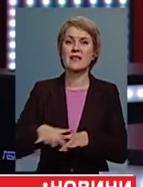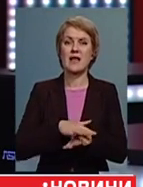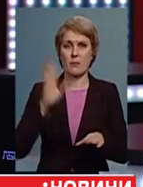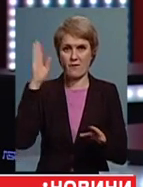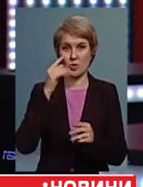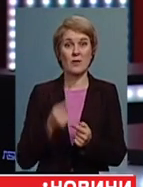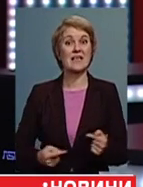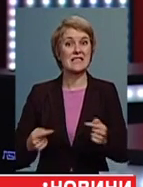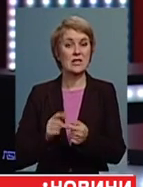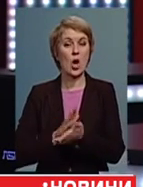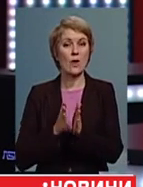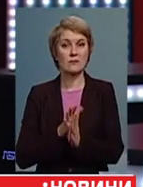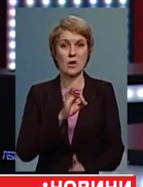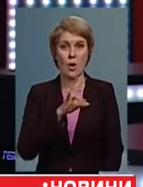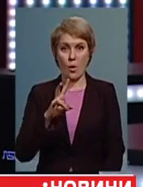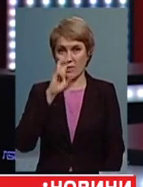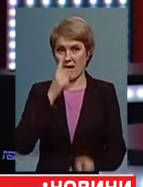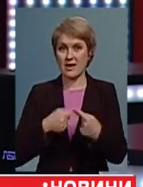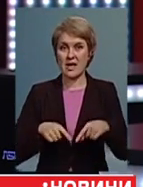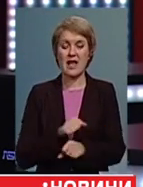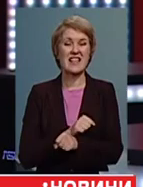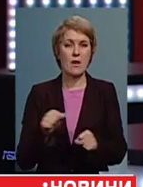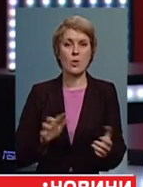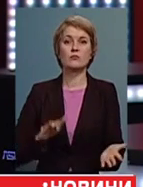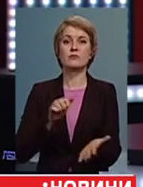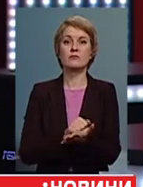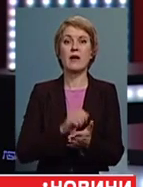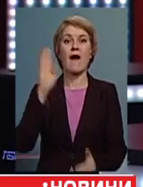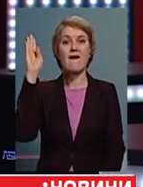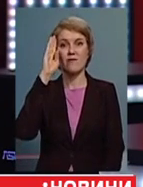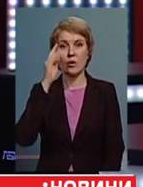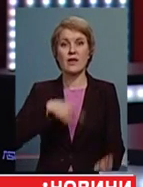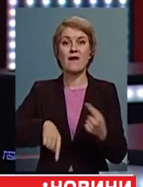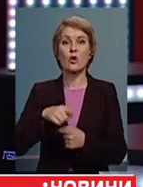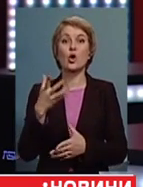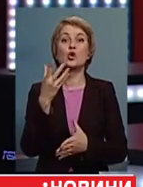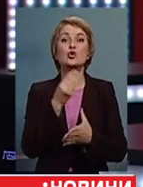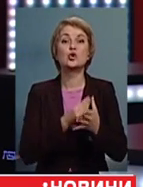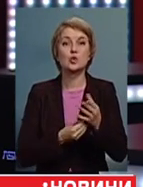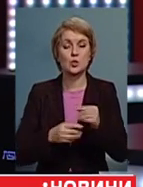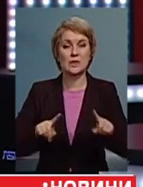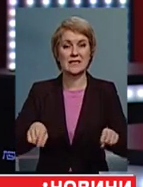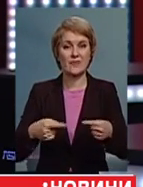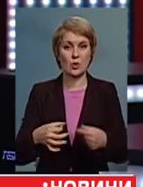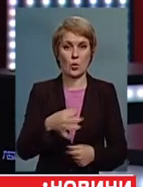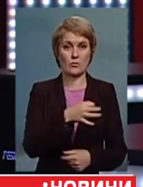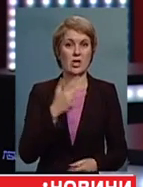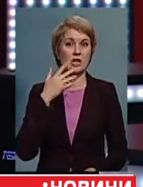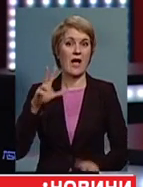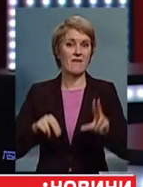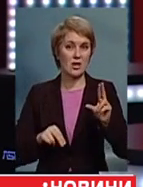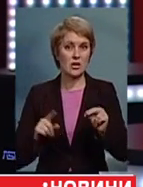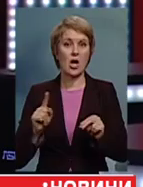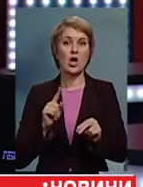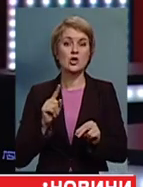згідно з конвенцією ООН, країна не може претендувати на води довкола штучно створених островів. У США вважають, що Пекін збирається розмістити на